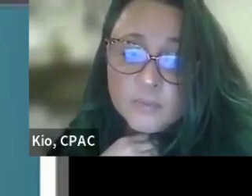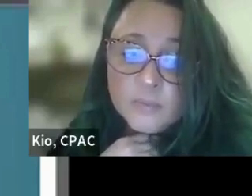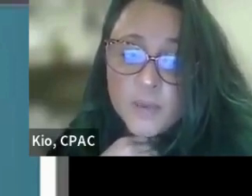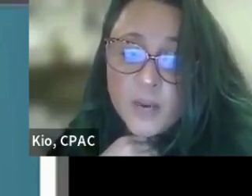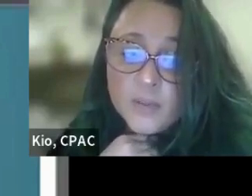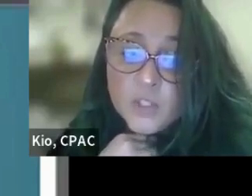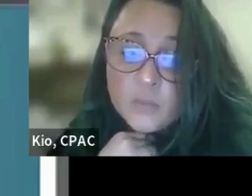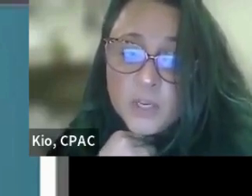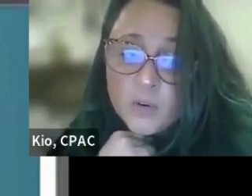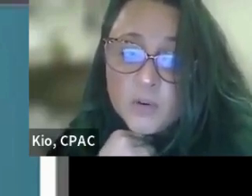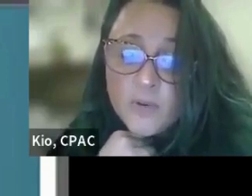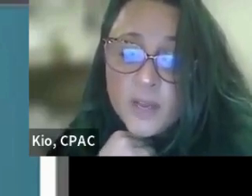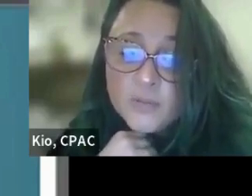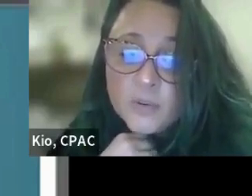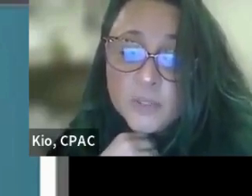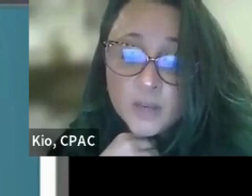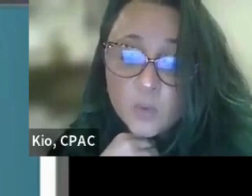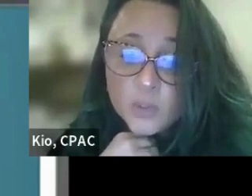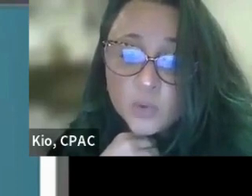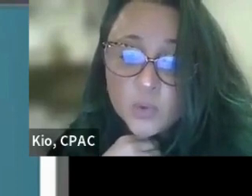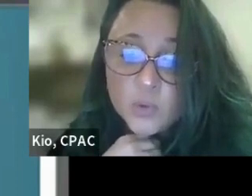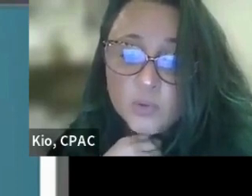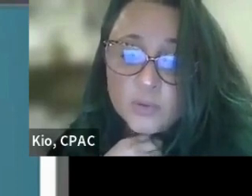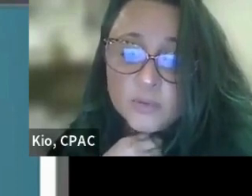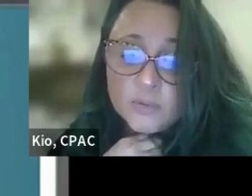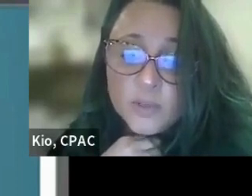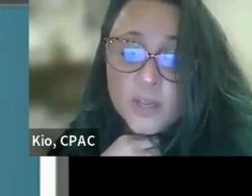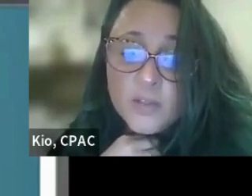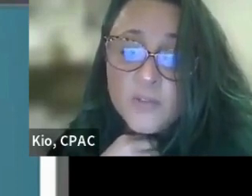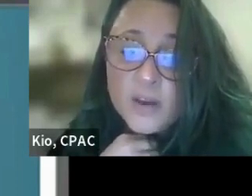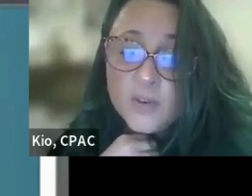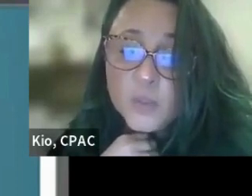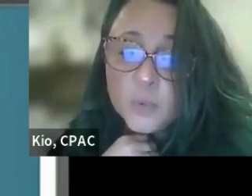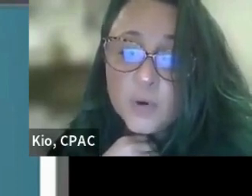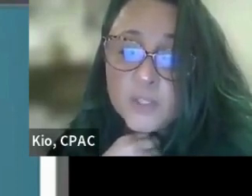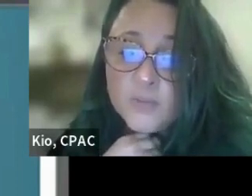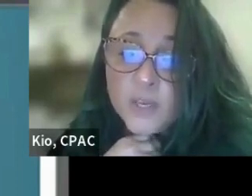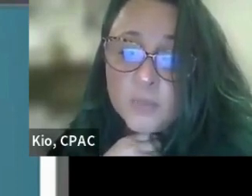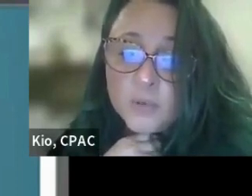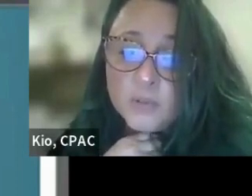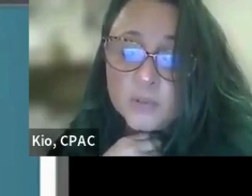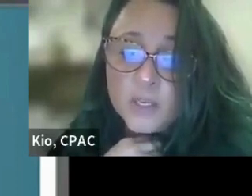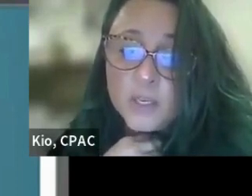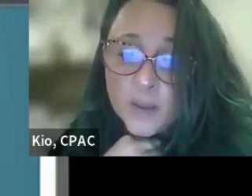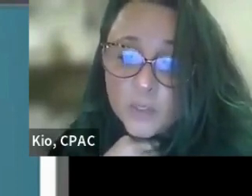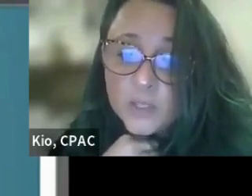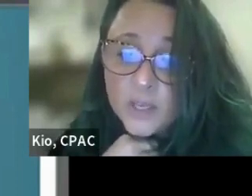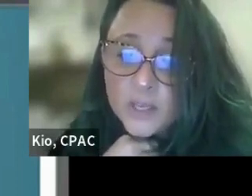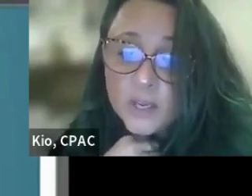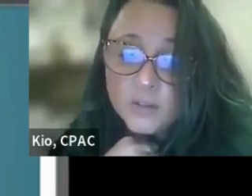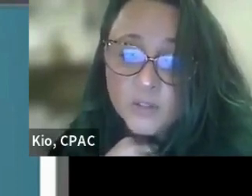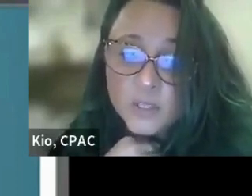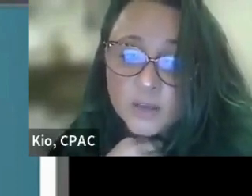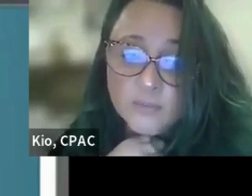在第三章，他们同时也提供了一些，英语学习的学生、